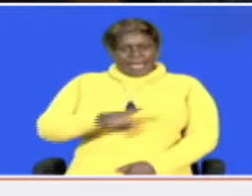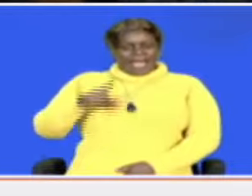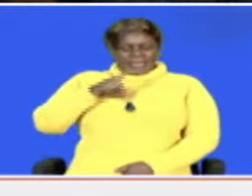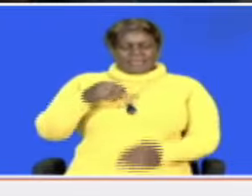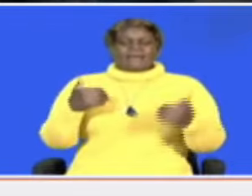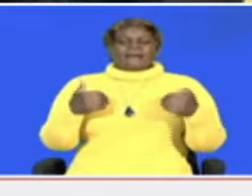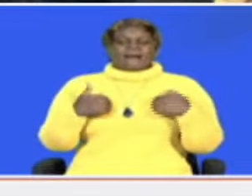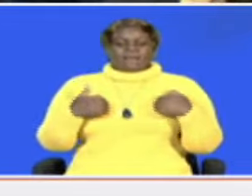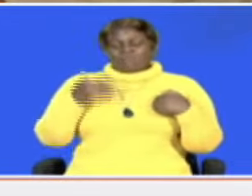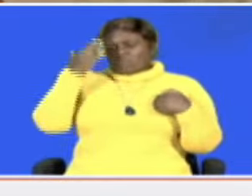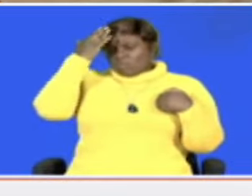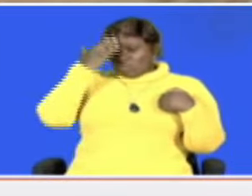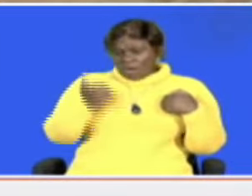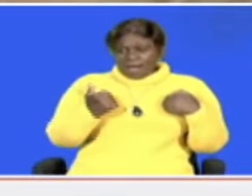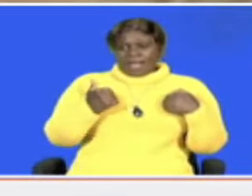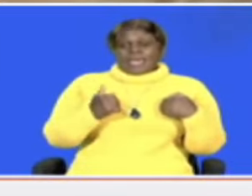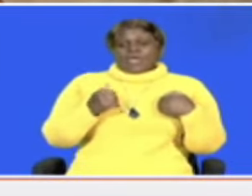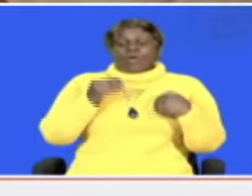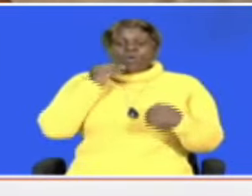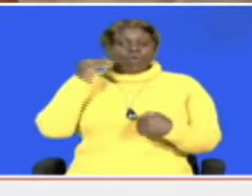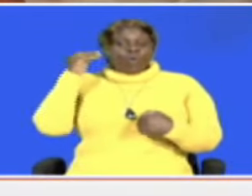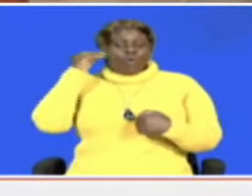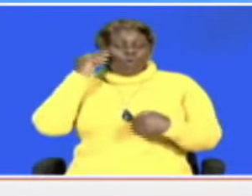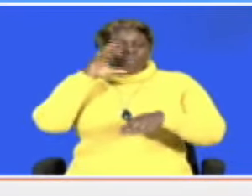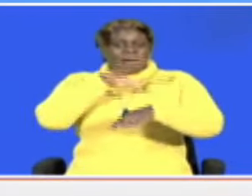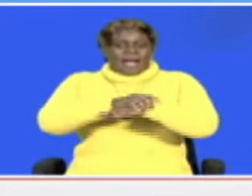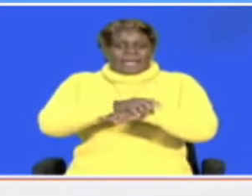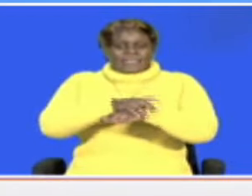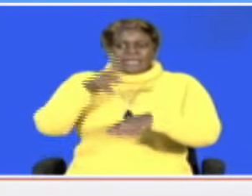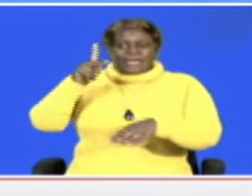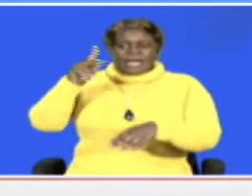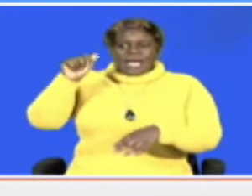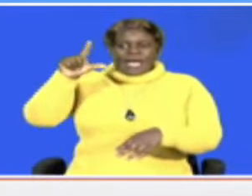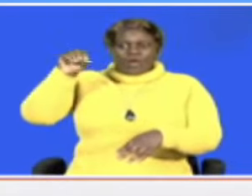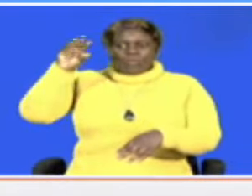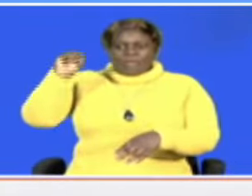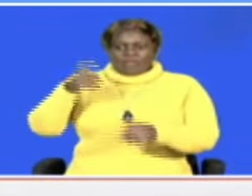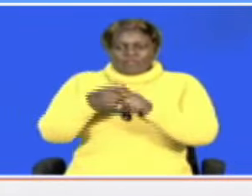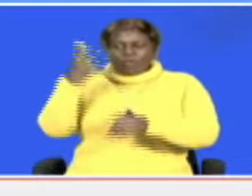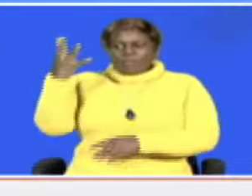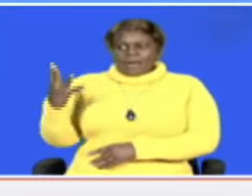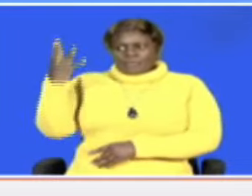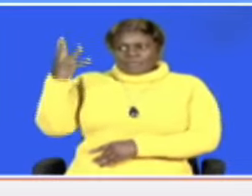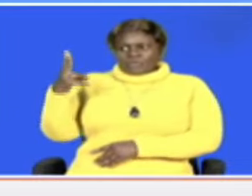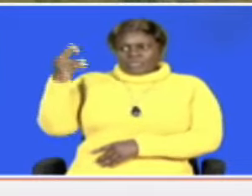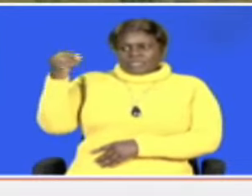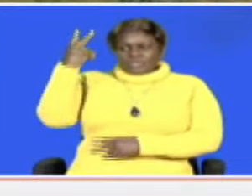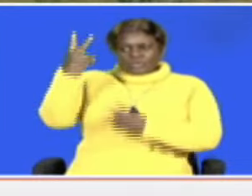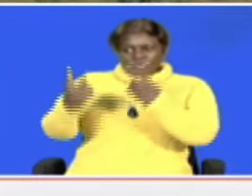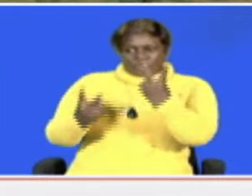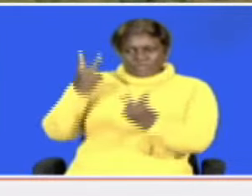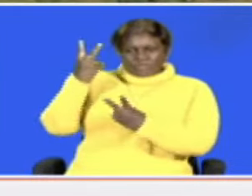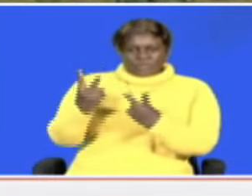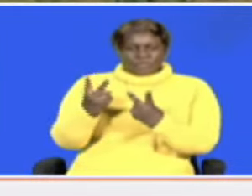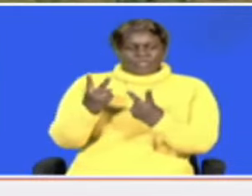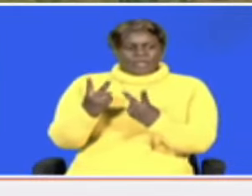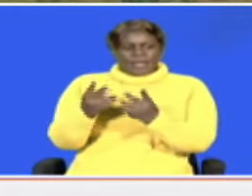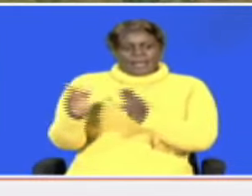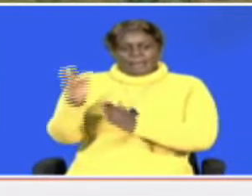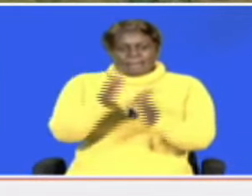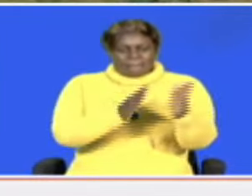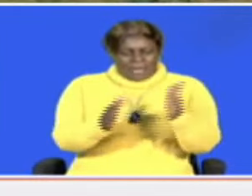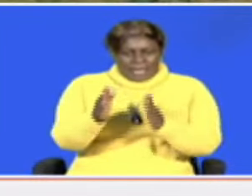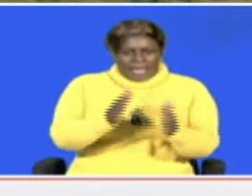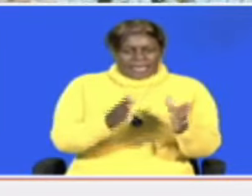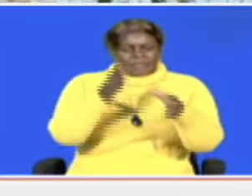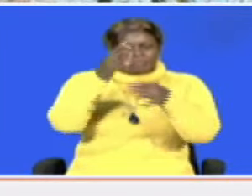mtende, kwani wamepata makao kambi hili la Kalobei tangu Aprili mwaka 2022 chini ya mpango wa